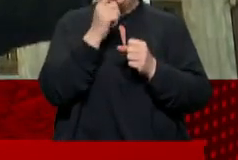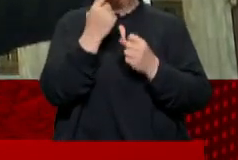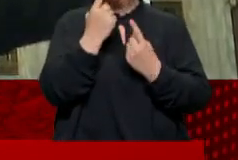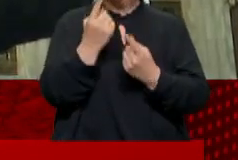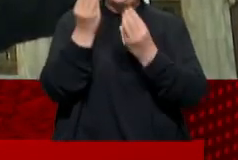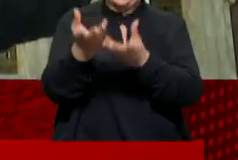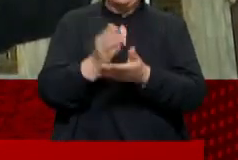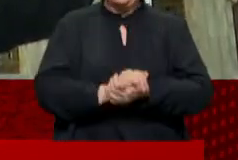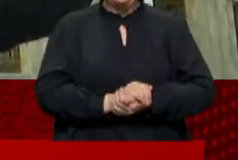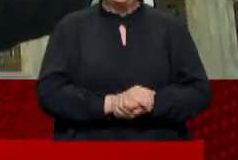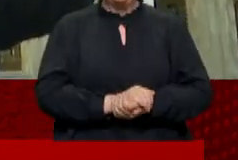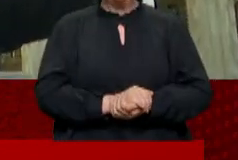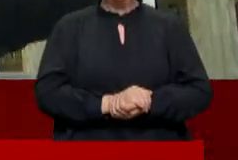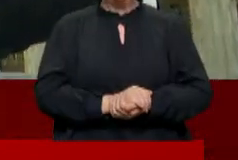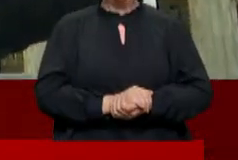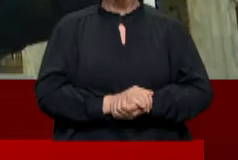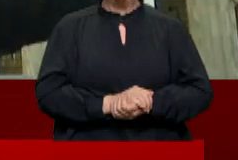lafı.